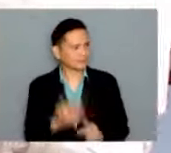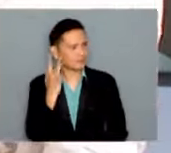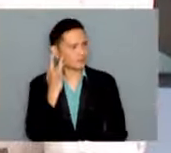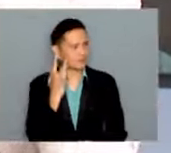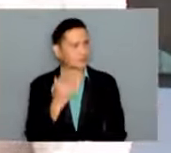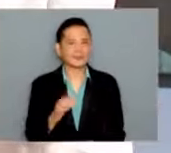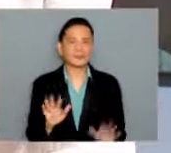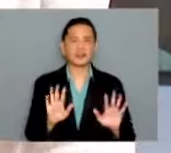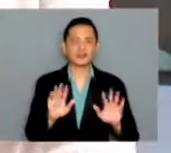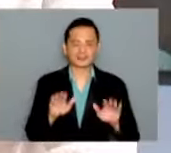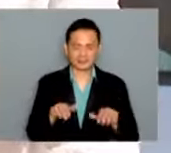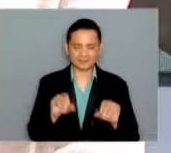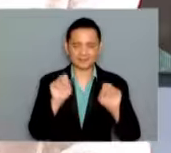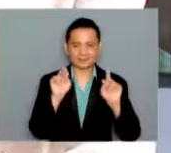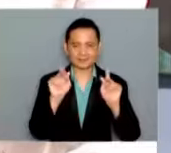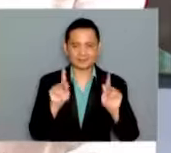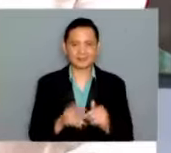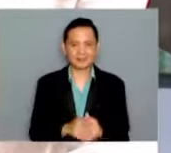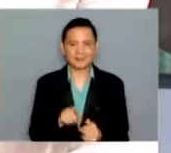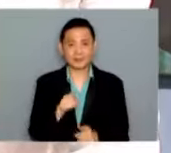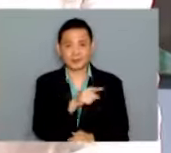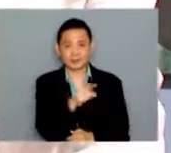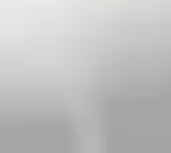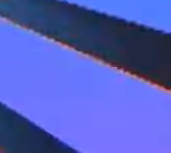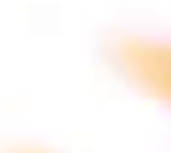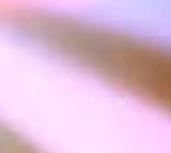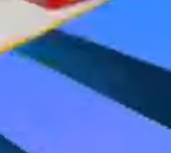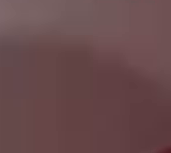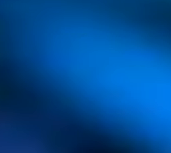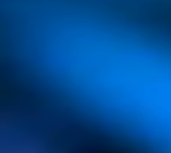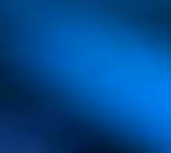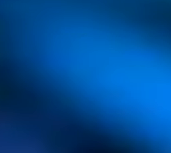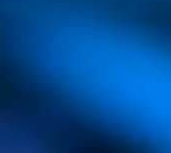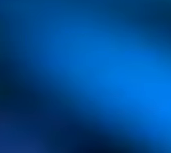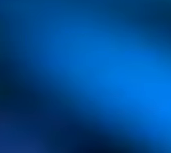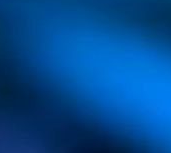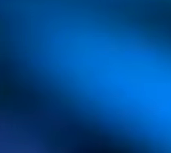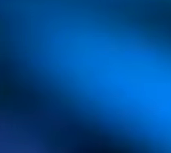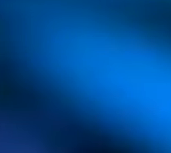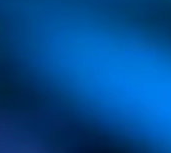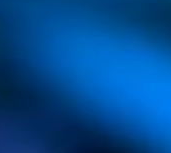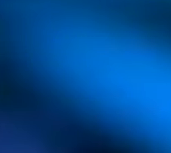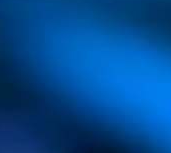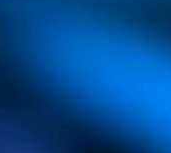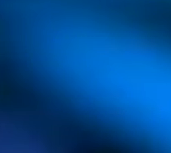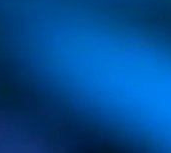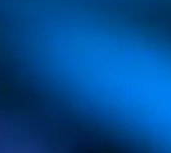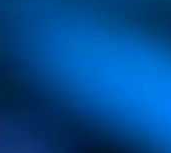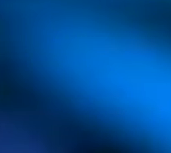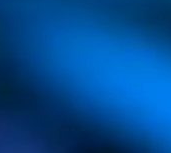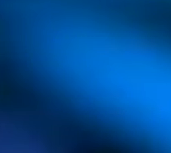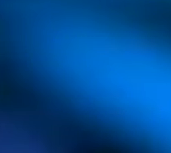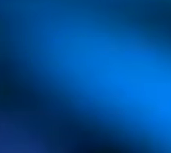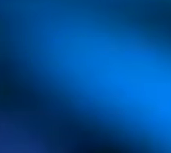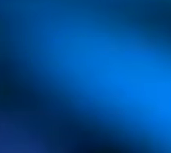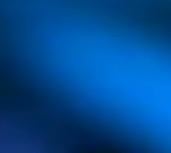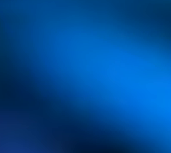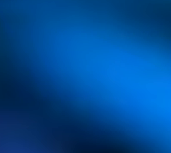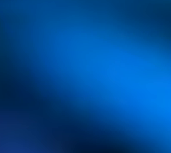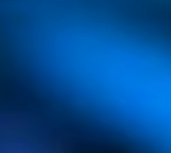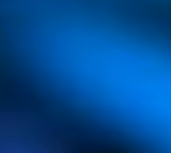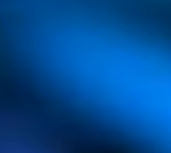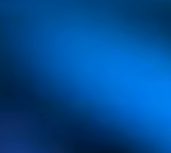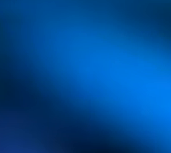ito. Sigurado, maku-curious kayo. Balot. Pero chocolate! Paano yan? Tikman natin ang Pinoy Pride product na yan ng